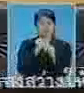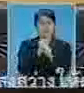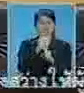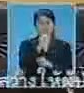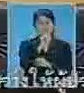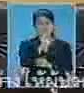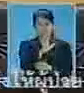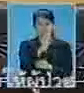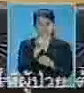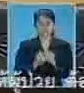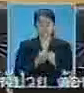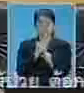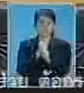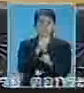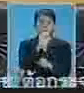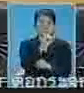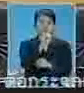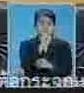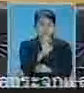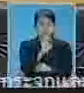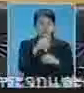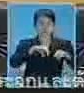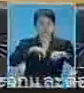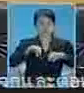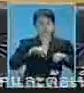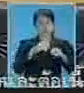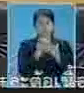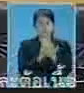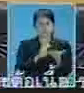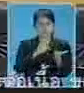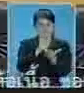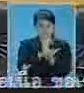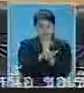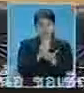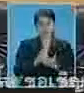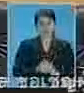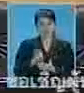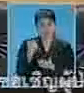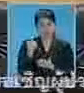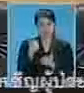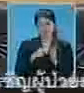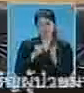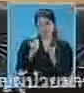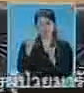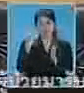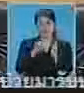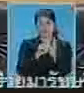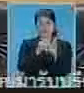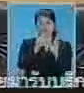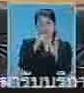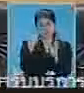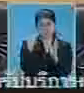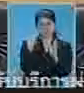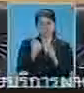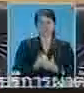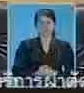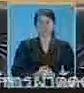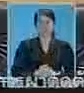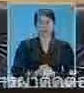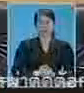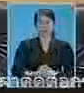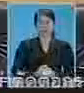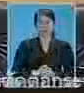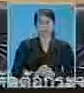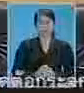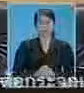ปี52นั้นเราได้จัดสรรให้งบประมาณเป็นงบสมดุลไปแล้วครั้งหนึ่งเพราะฉะนั้นท่านประธานสภาที่เคาร